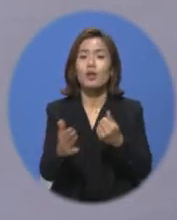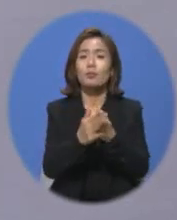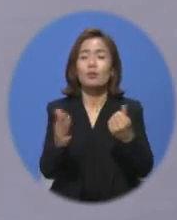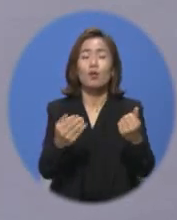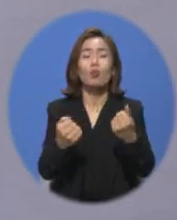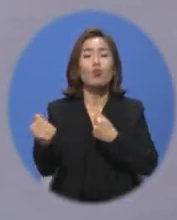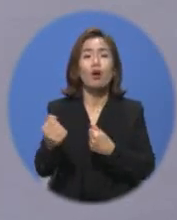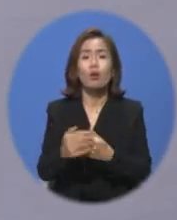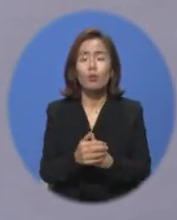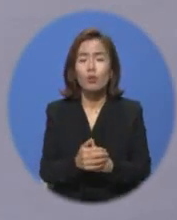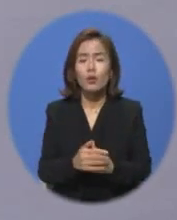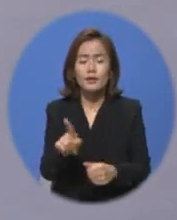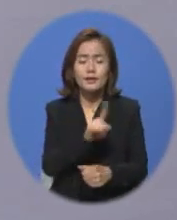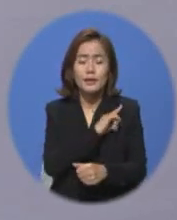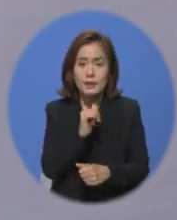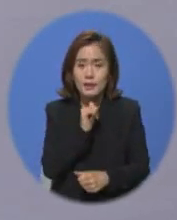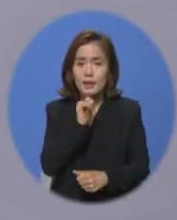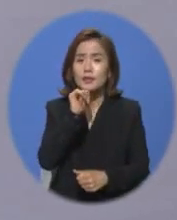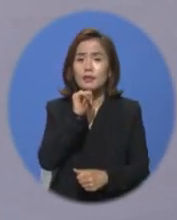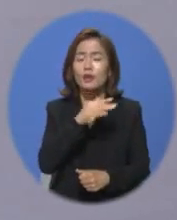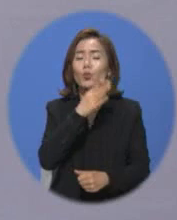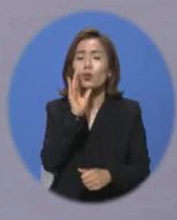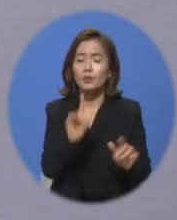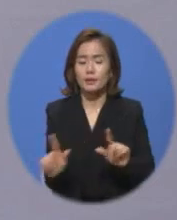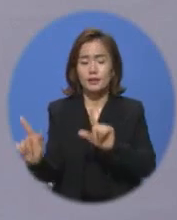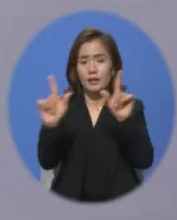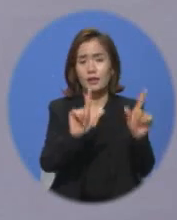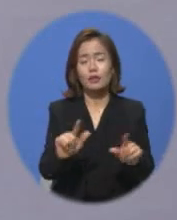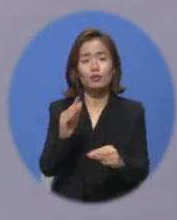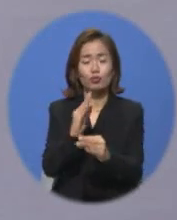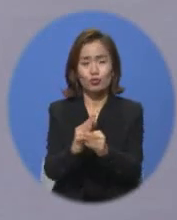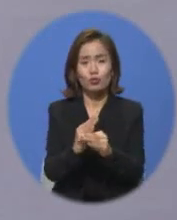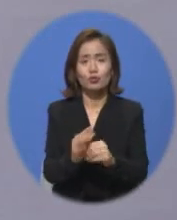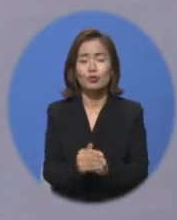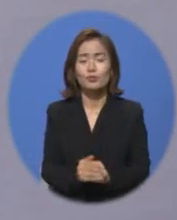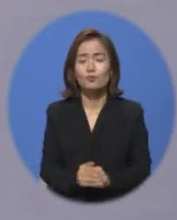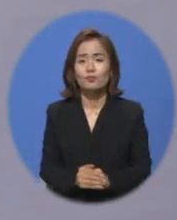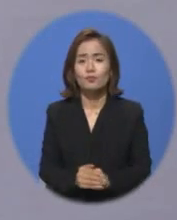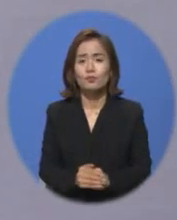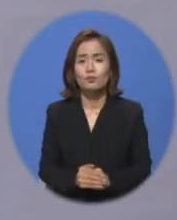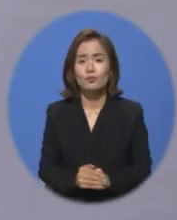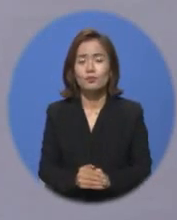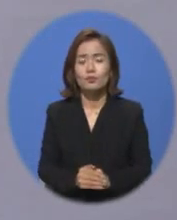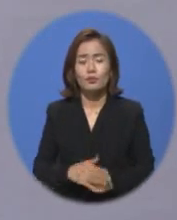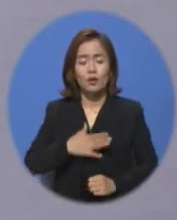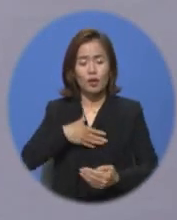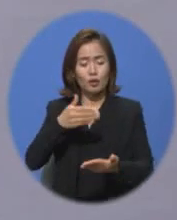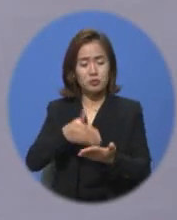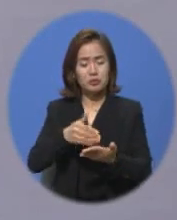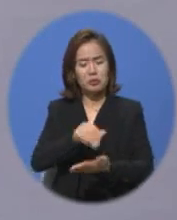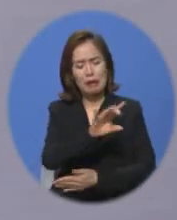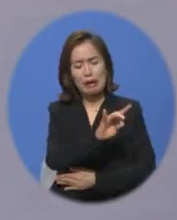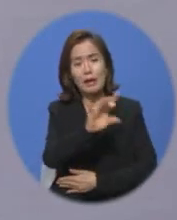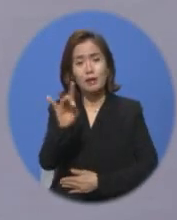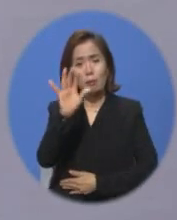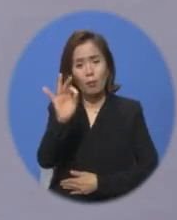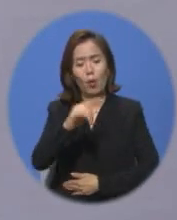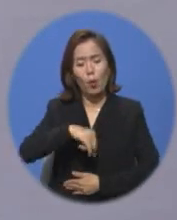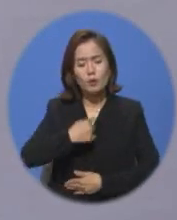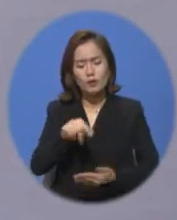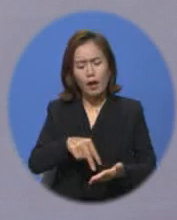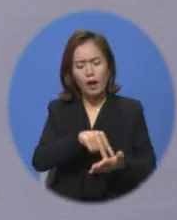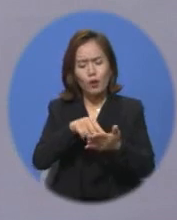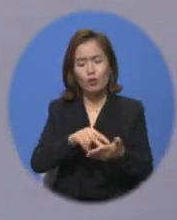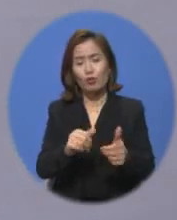그럼에도불구하고,그들은극도로 열악한환경에서노년을보내고있습니다 . 뉴스에서그런소식을